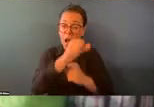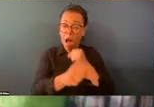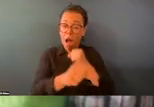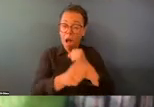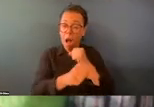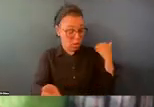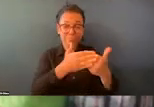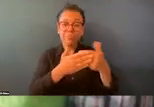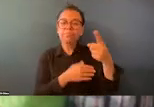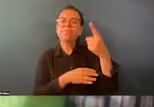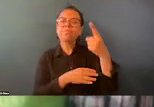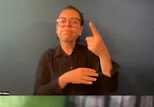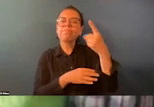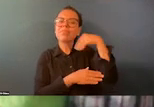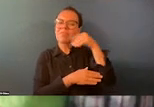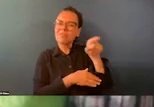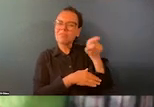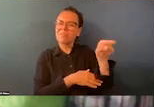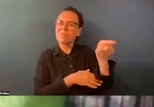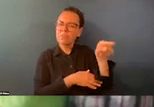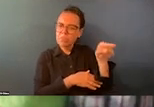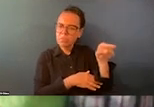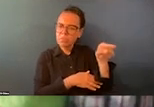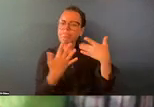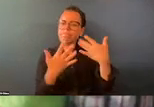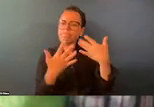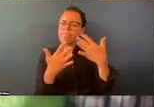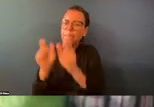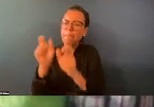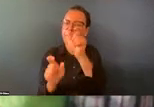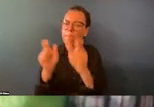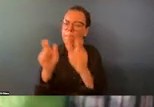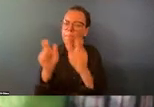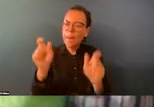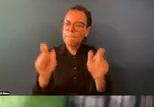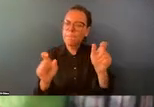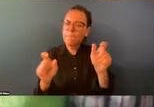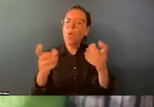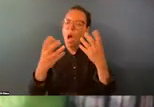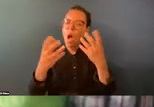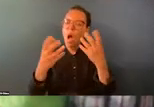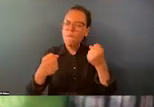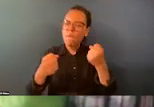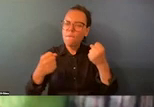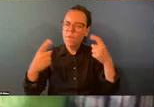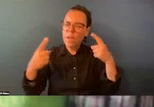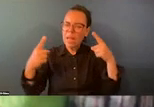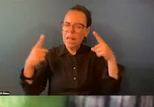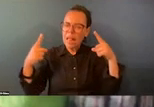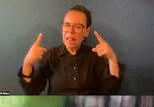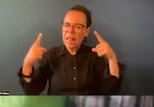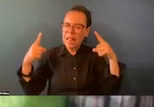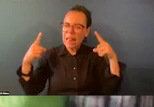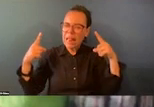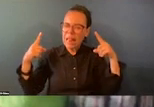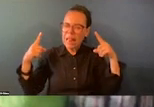на себя уже почувствовали все эти изменения. И вот 90% людей стали жертвами